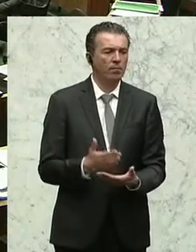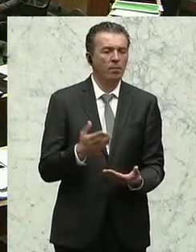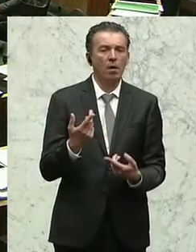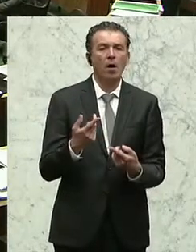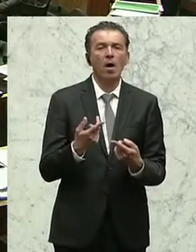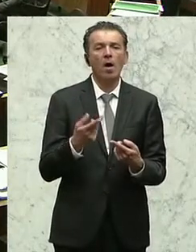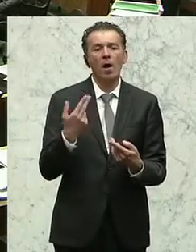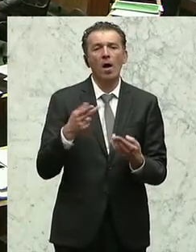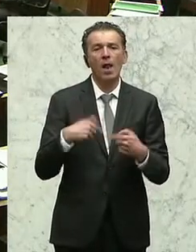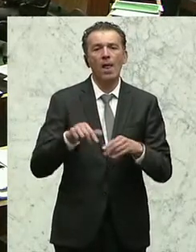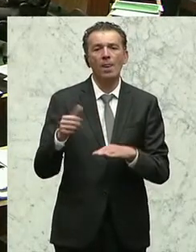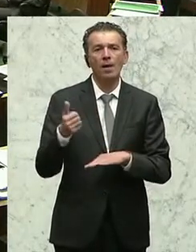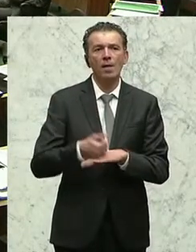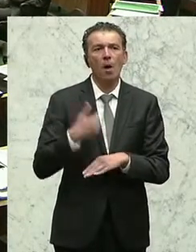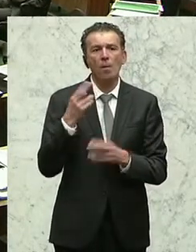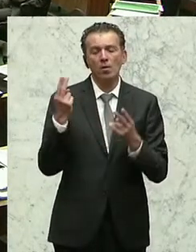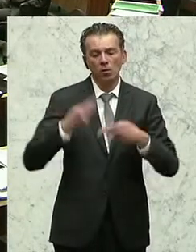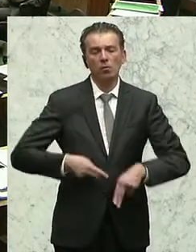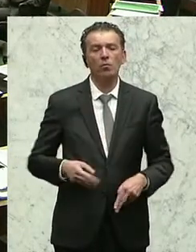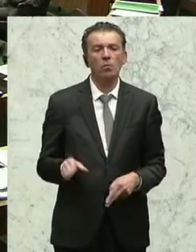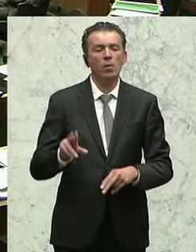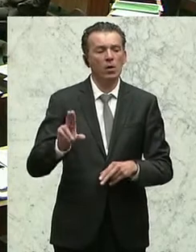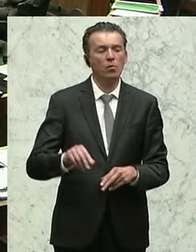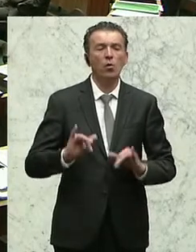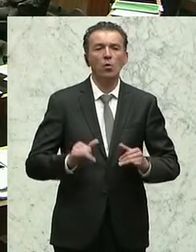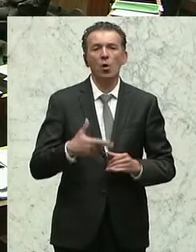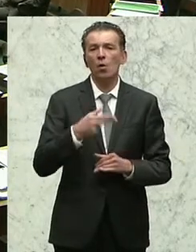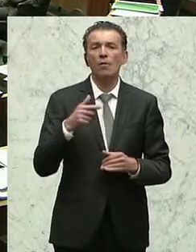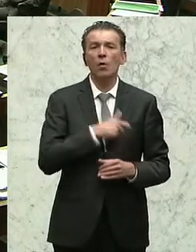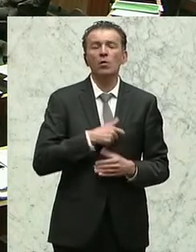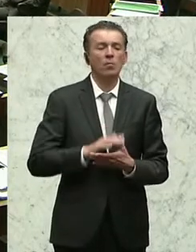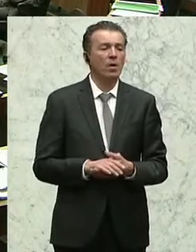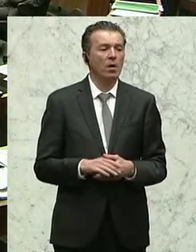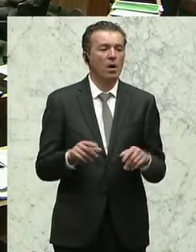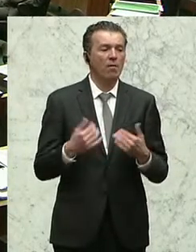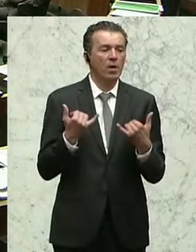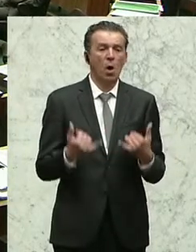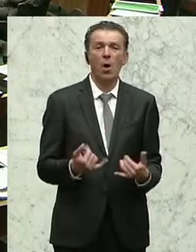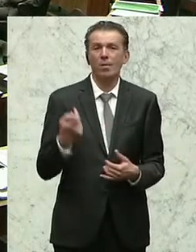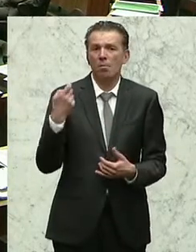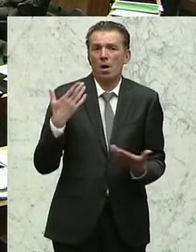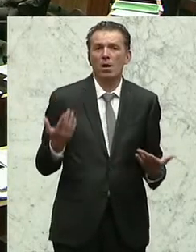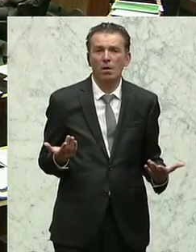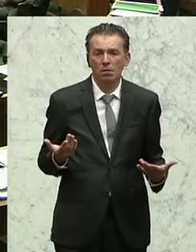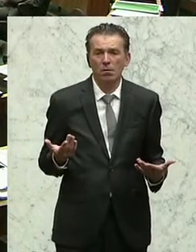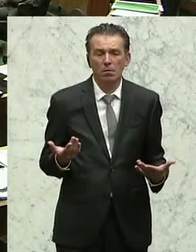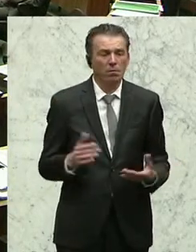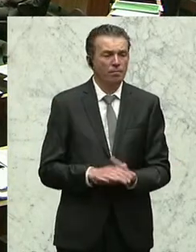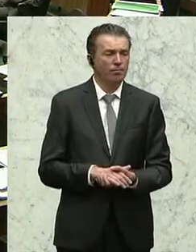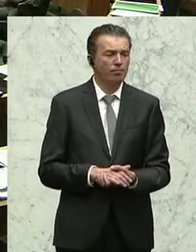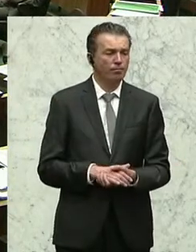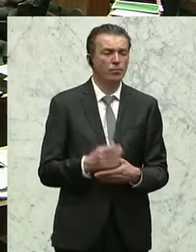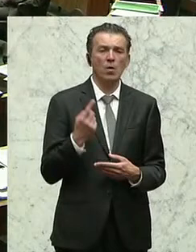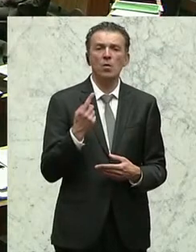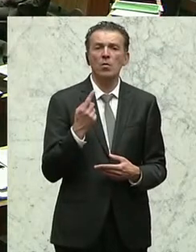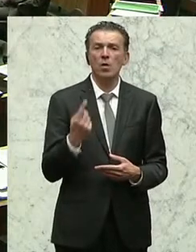der Herr Landeshauptmann Kompatscher hat dem zugestimmt mit seiner Südtiroler Volkspartei. Wenn wir heute meinen, dass